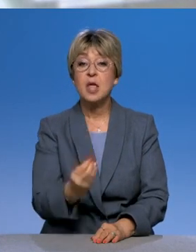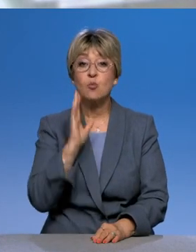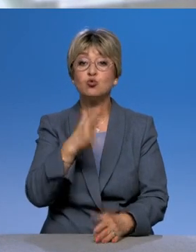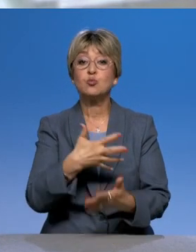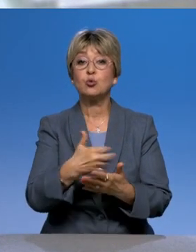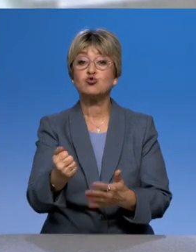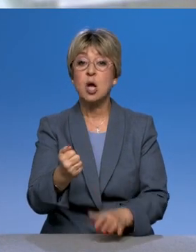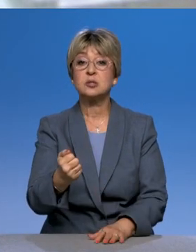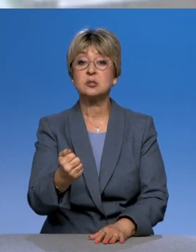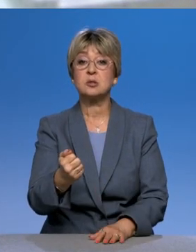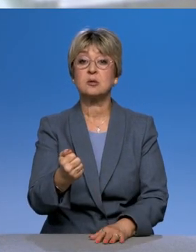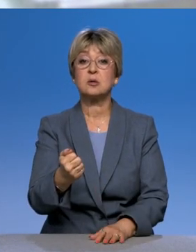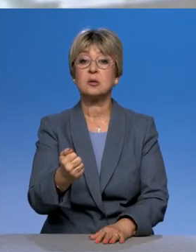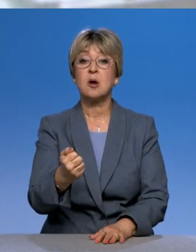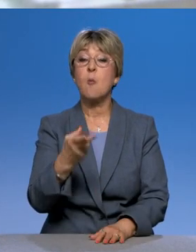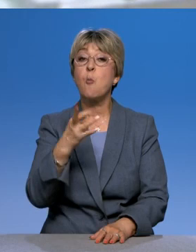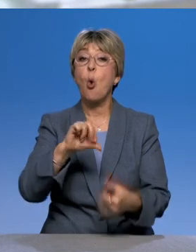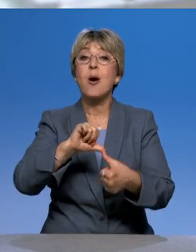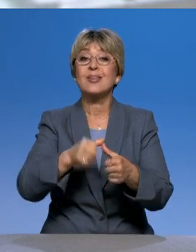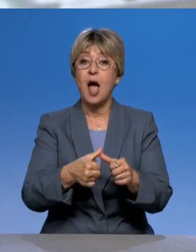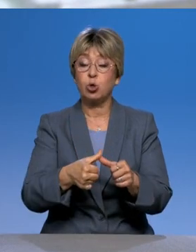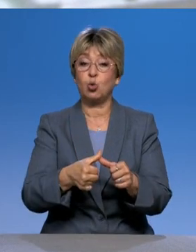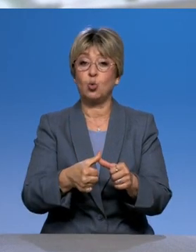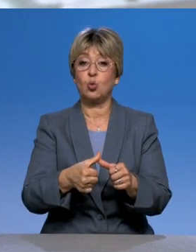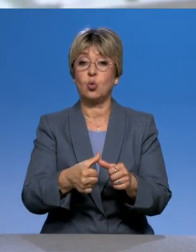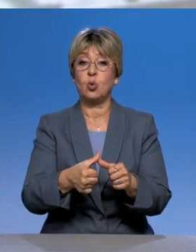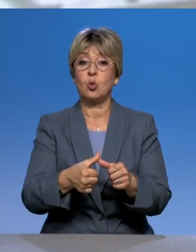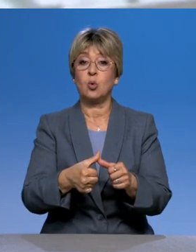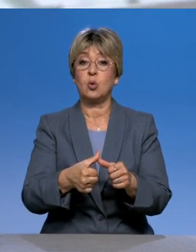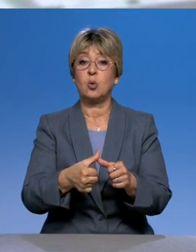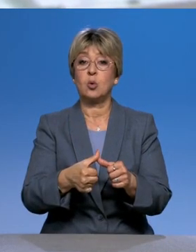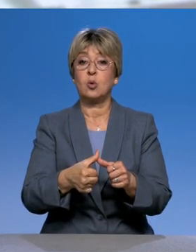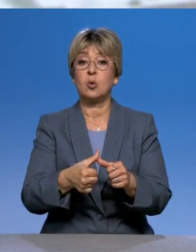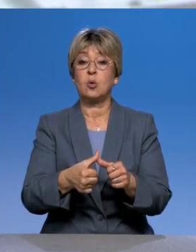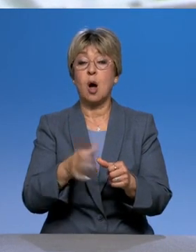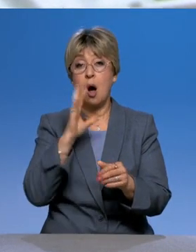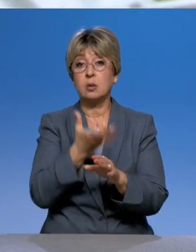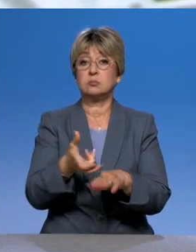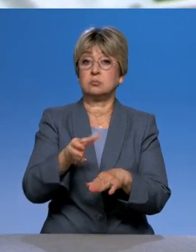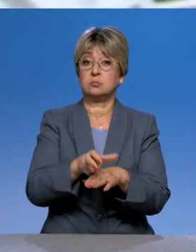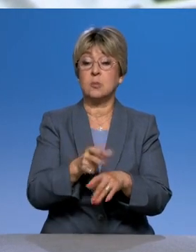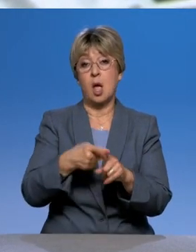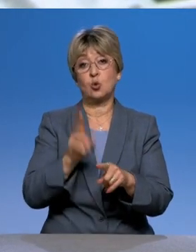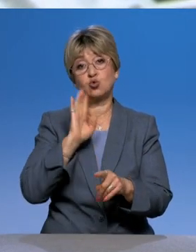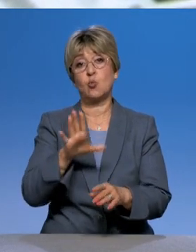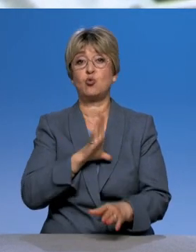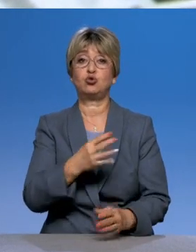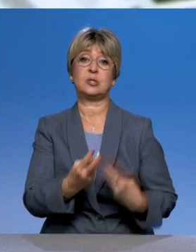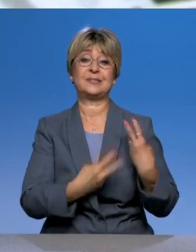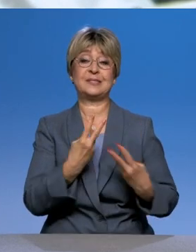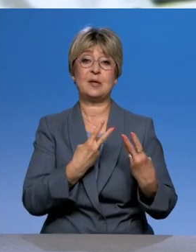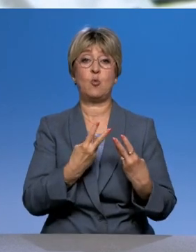а по окладу, если бы вам с переработкой, там, а 5. Это уже определенный стимул, определенные доплаты.